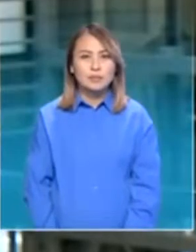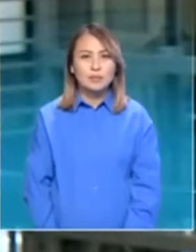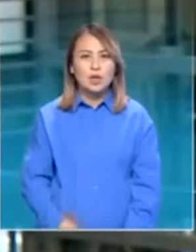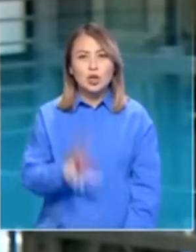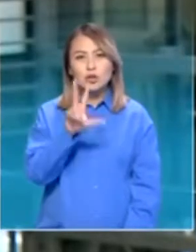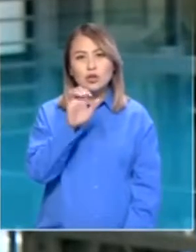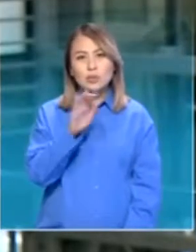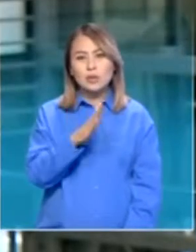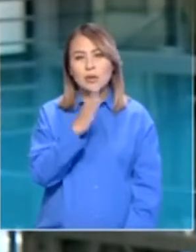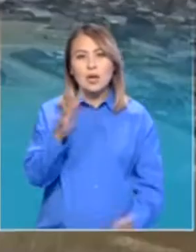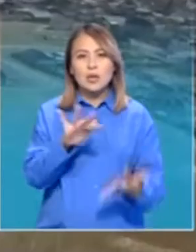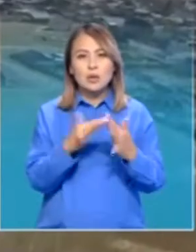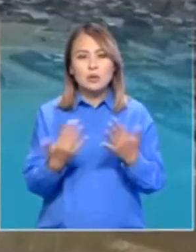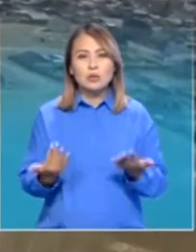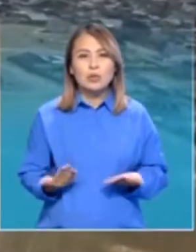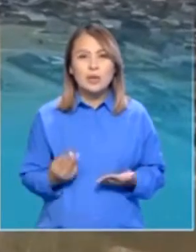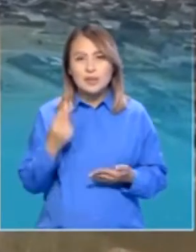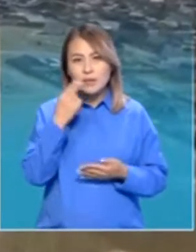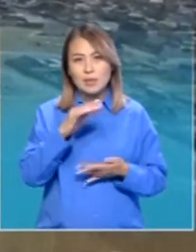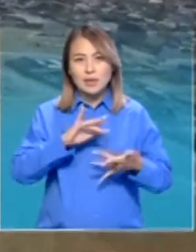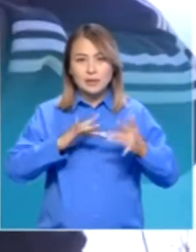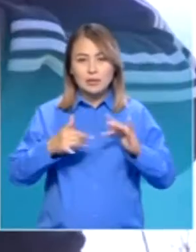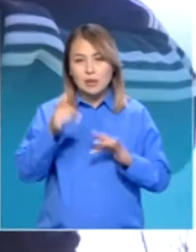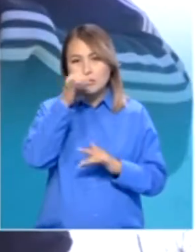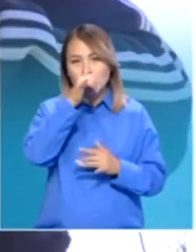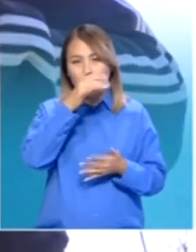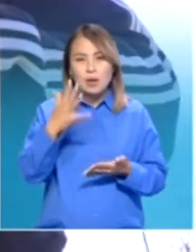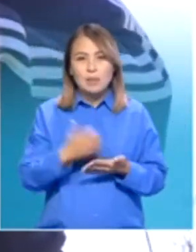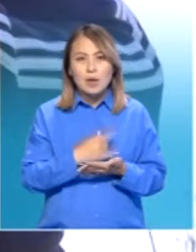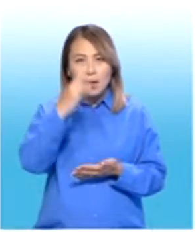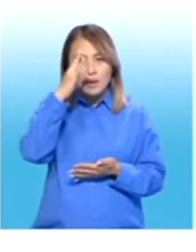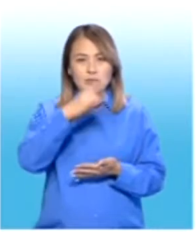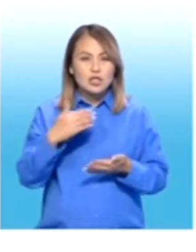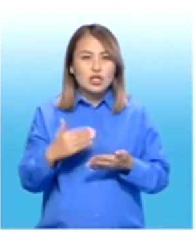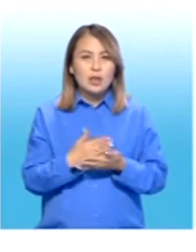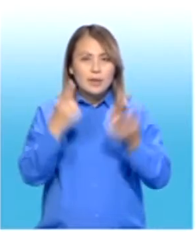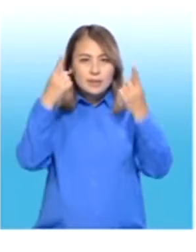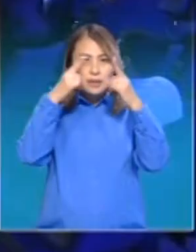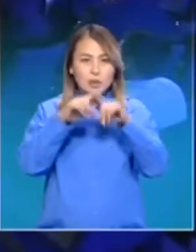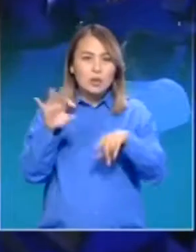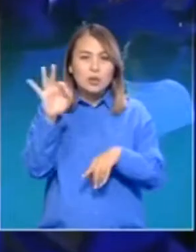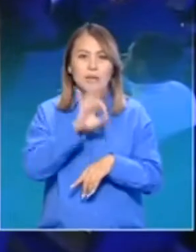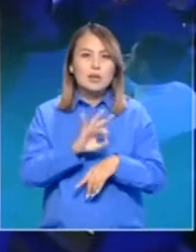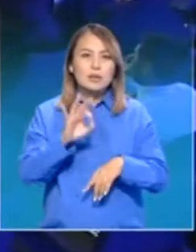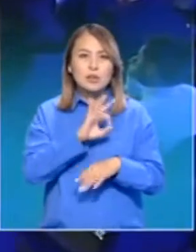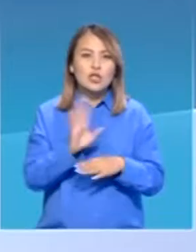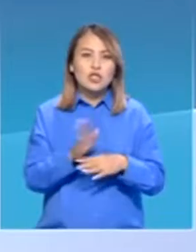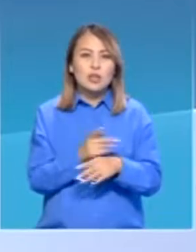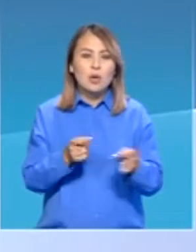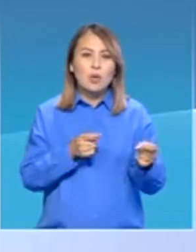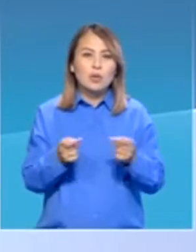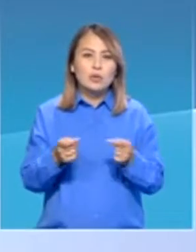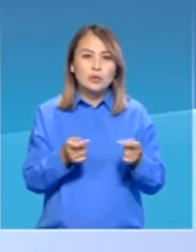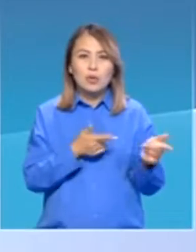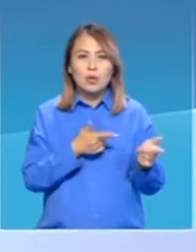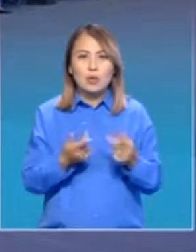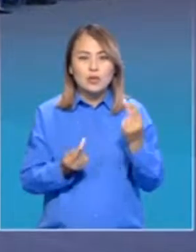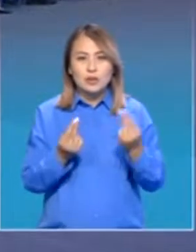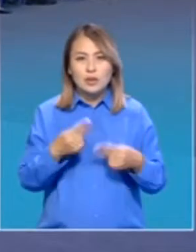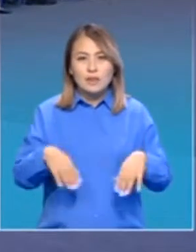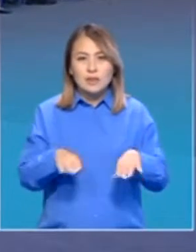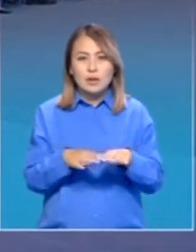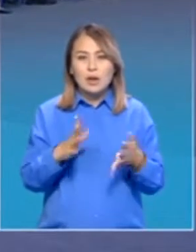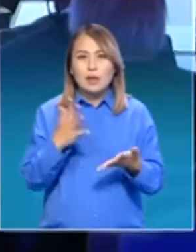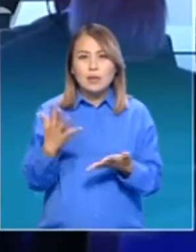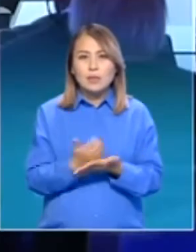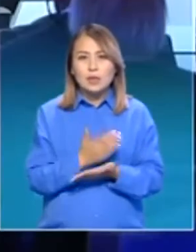300 мыңнан аса ауыл тұрғыны сапалы интернетке қол жеткізе алмай отыр. Ал Қазақстан жаңа технологиялар саласы бойынша жетекші ойыншыға айналуға ниетті. Бұған қалай